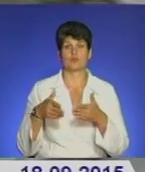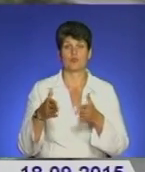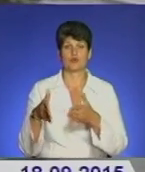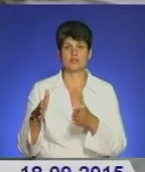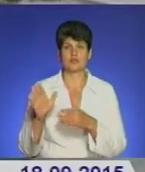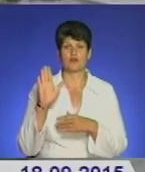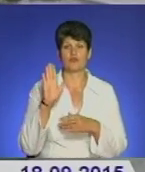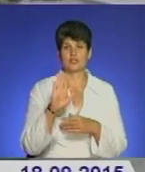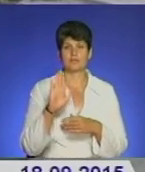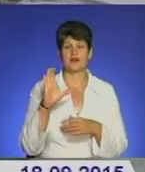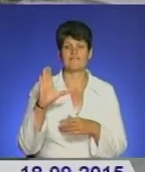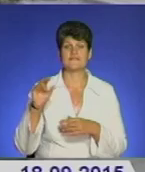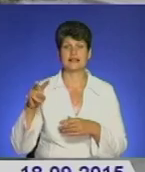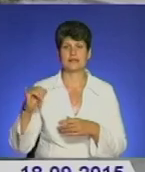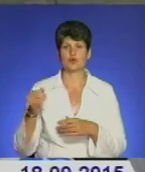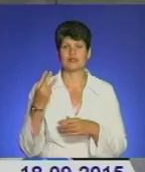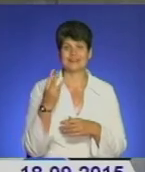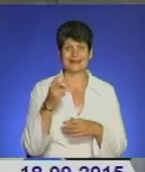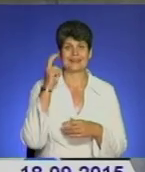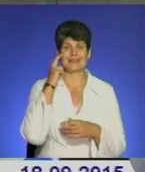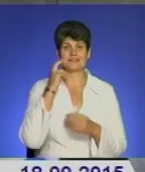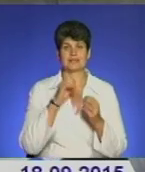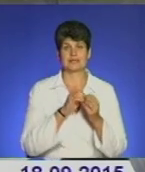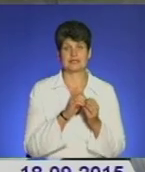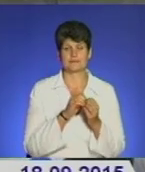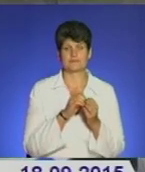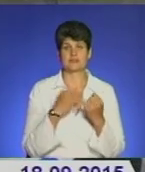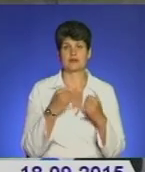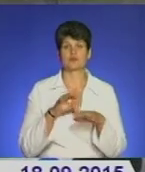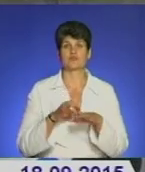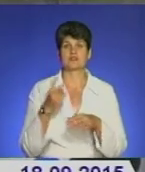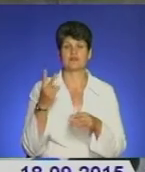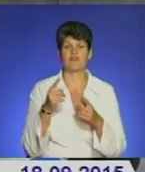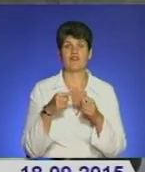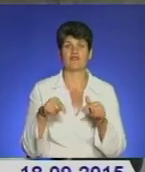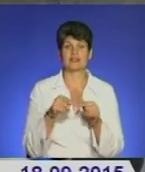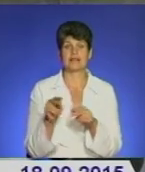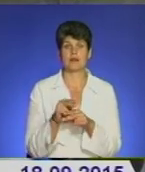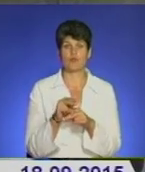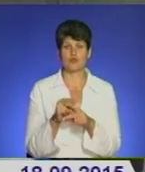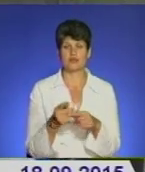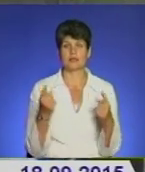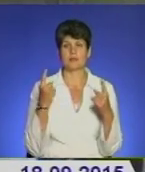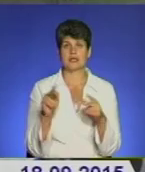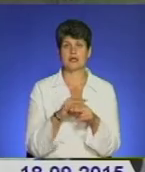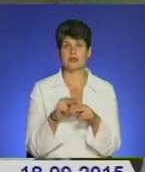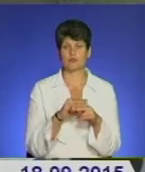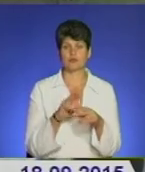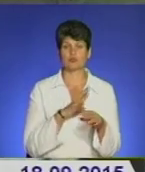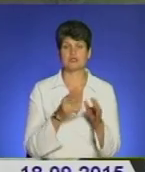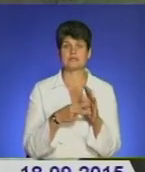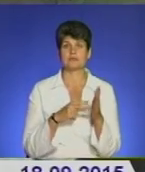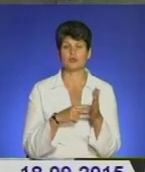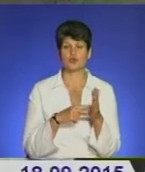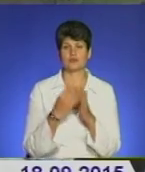Володимира Великого 3 та Київській 10. Зараз ведеться два види ремонтів. Окремо ведуться капітальні ремонти міждворових проїздів, які були заплановані